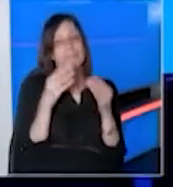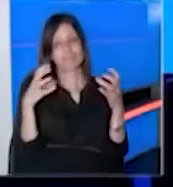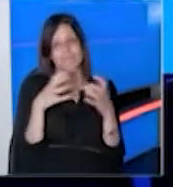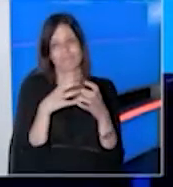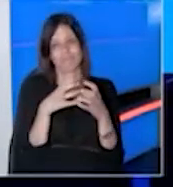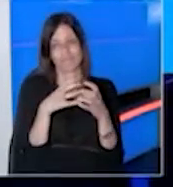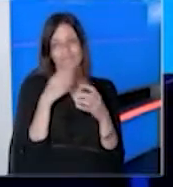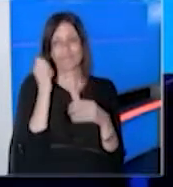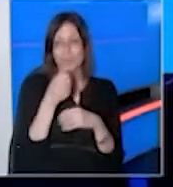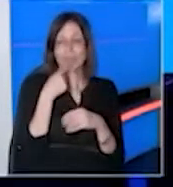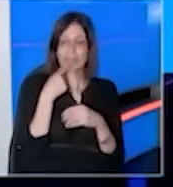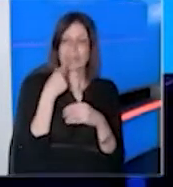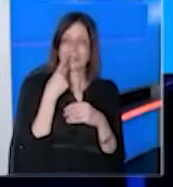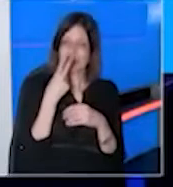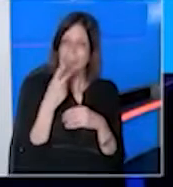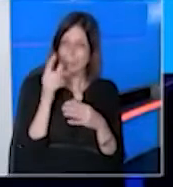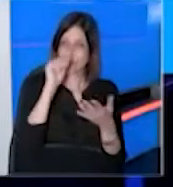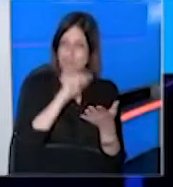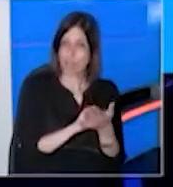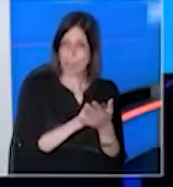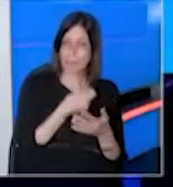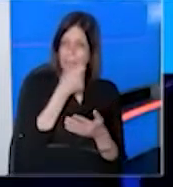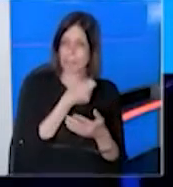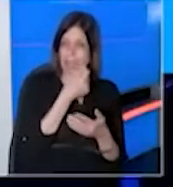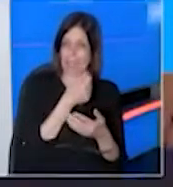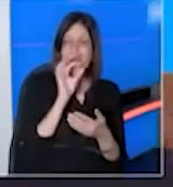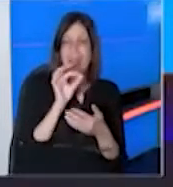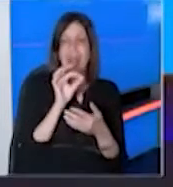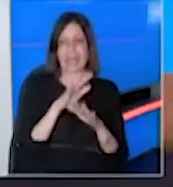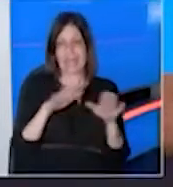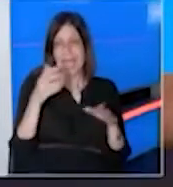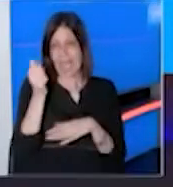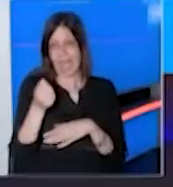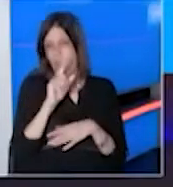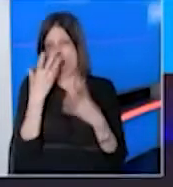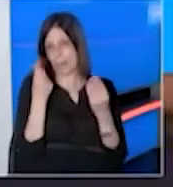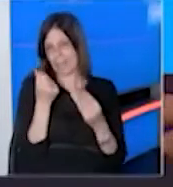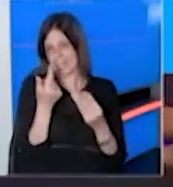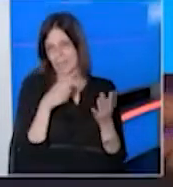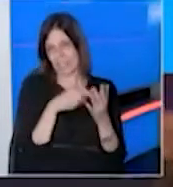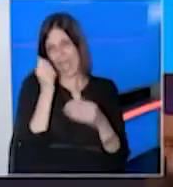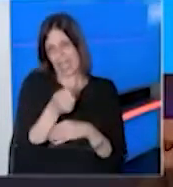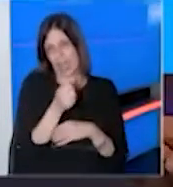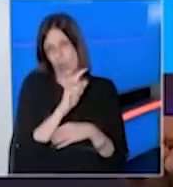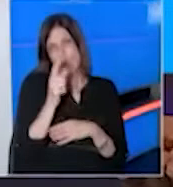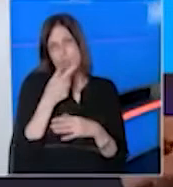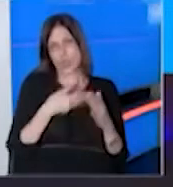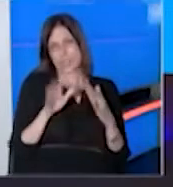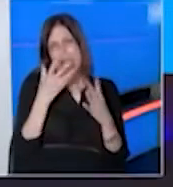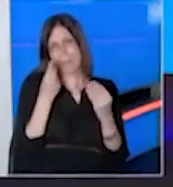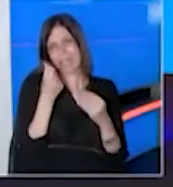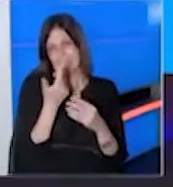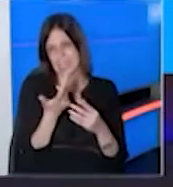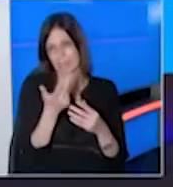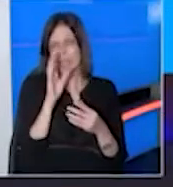היא מדברת איתו? היא אומרת לו, תראה, אתה משלם דמי חכירה על קרקע חקלאית, שזה לא הרבה כסף. למה? כי מהחקלאות לא יוצא הרבה כסף, באמת. גם